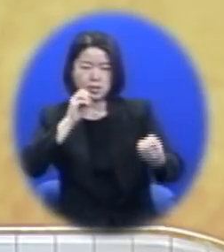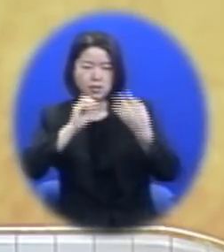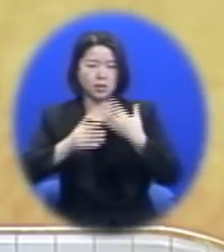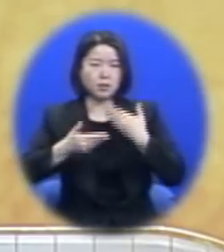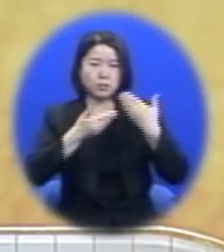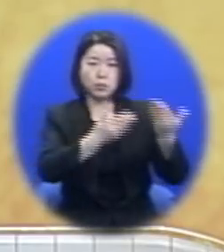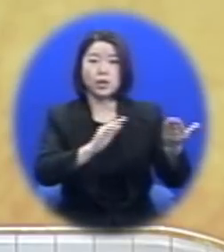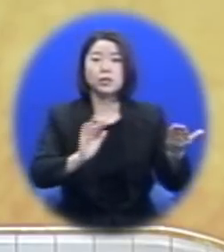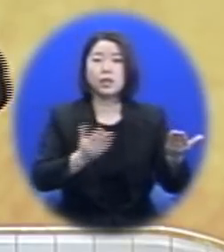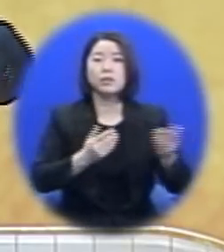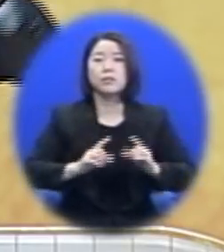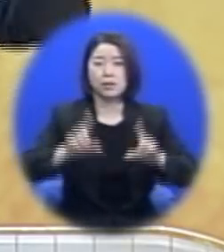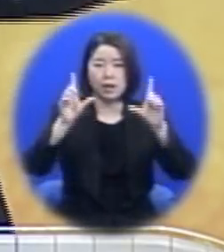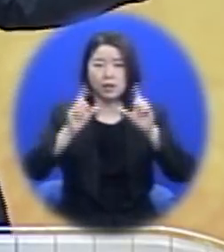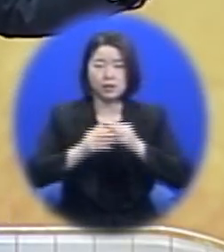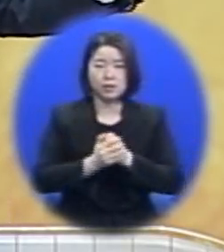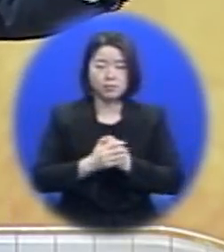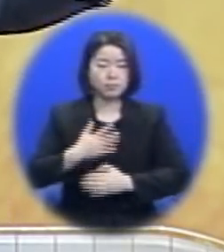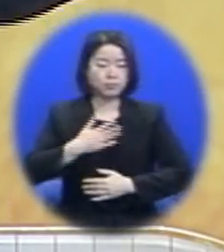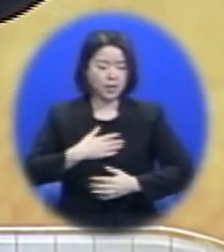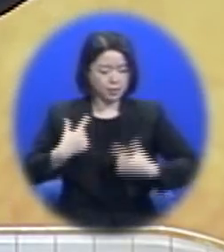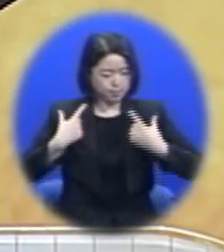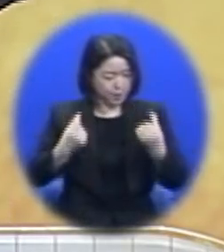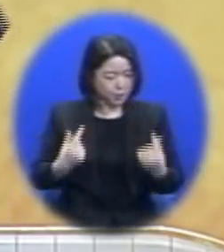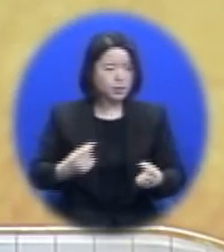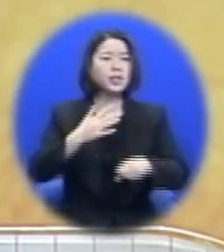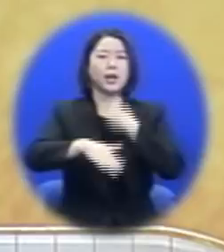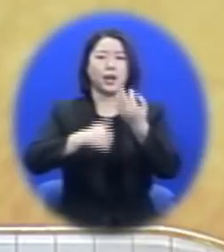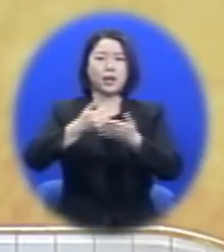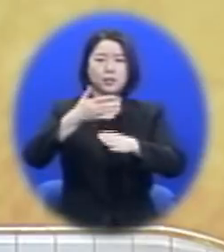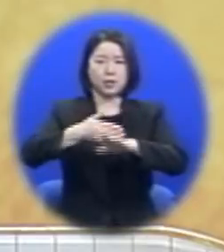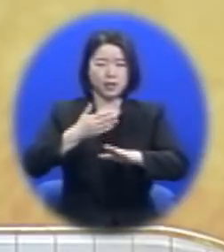날입니다. 나는 여전히 하나님께 감사할 거야.